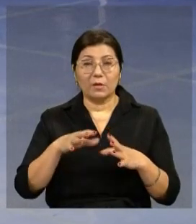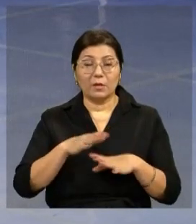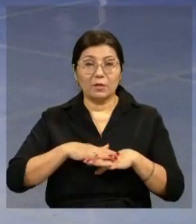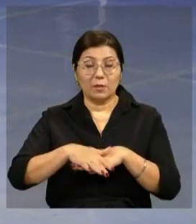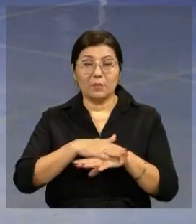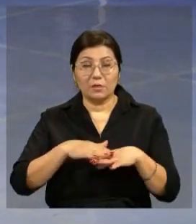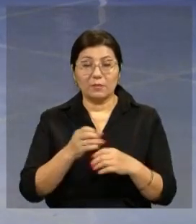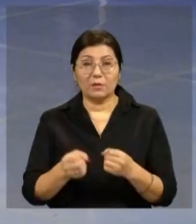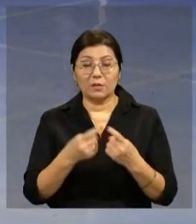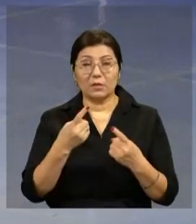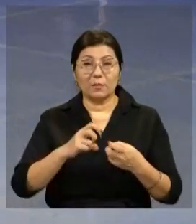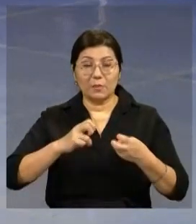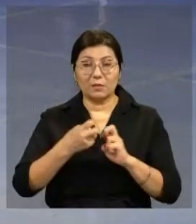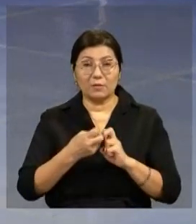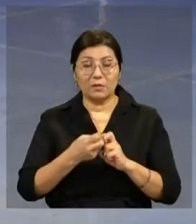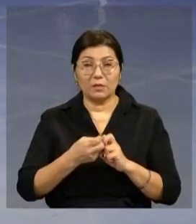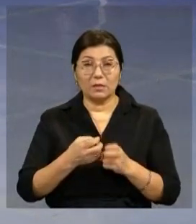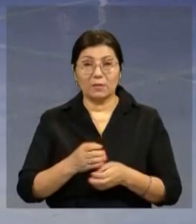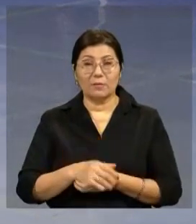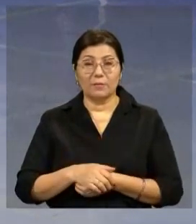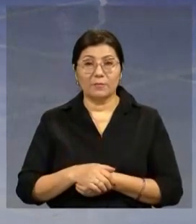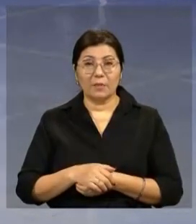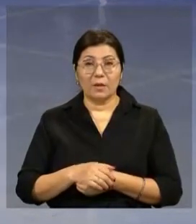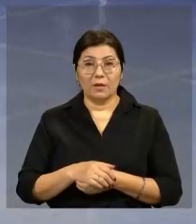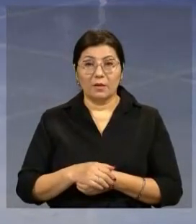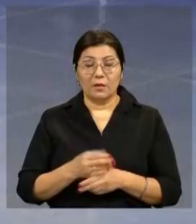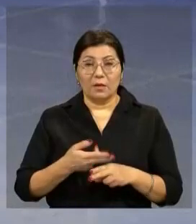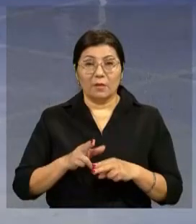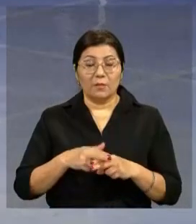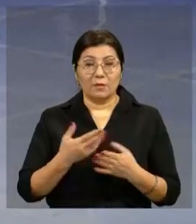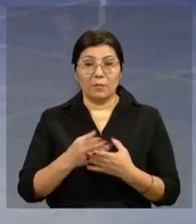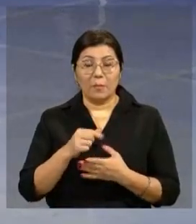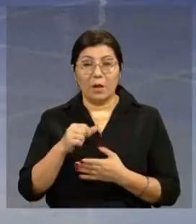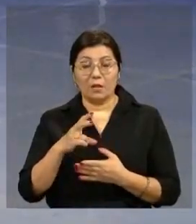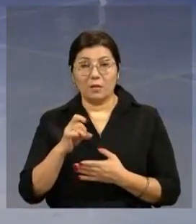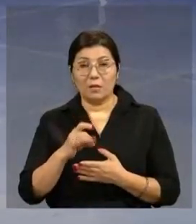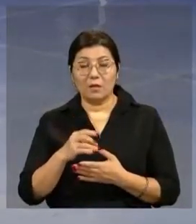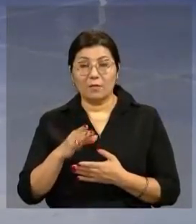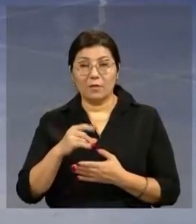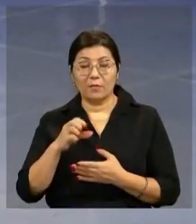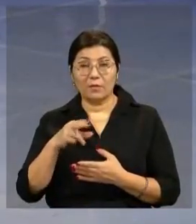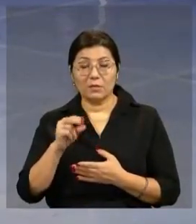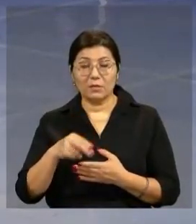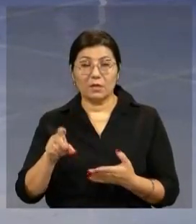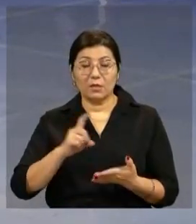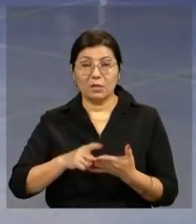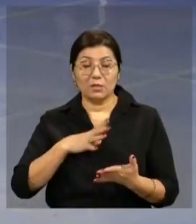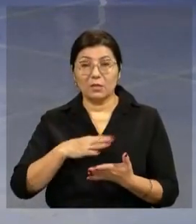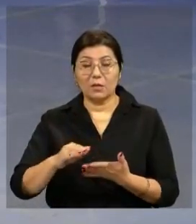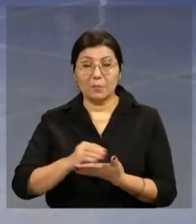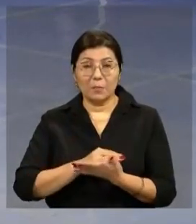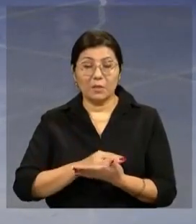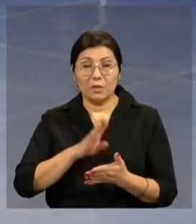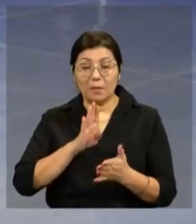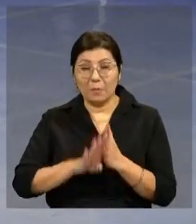на предмет выявления нарушений в части оформления рекламной информации, баннеров, вывесок. И, как отмечают специалисты, до сих пор нередки